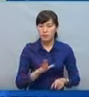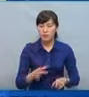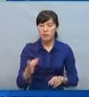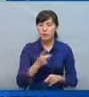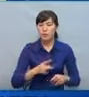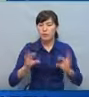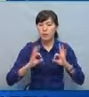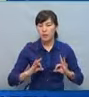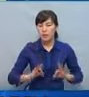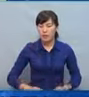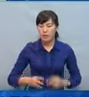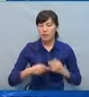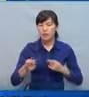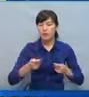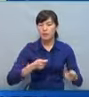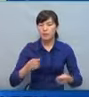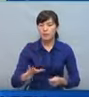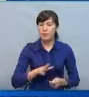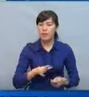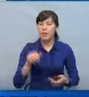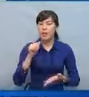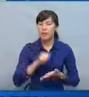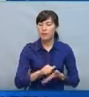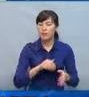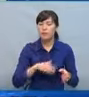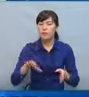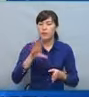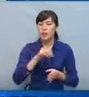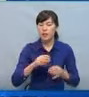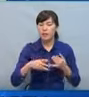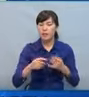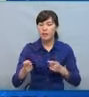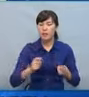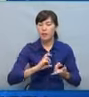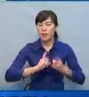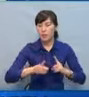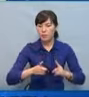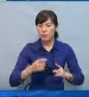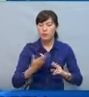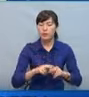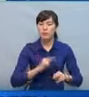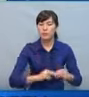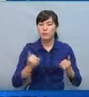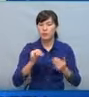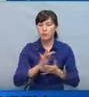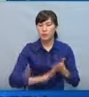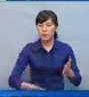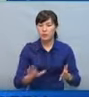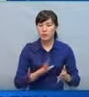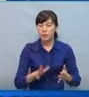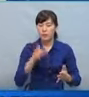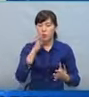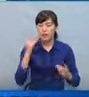прокуроры болды, жер басқармасынан келді. Енді ол құжаттардың барлығы жер басқармасына өткізілді. Бұл жұмыстар қазір жалғасып жатыр. Тек қана уақыт